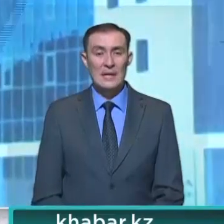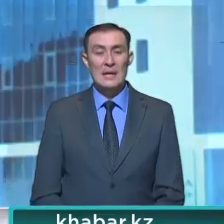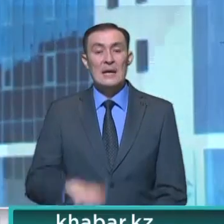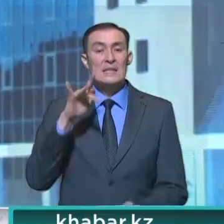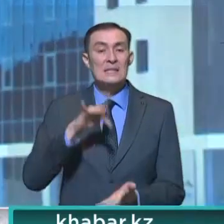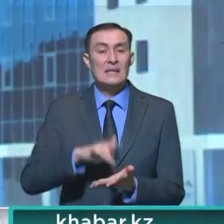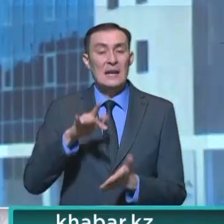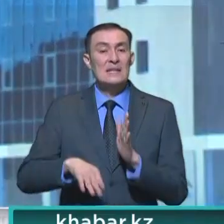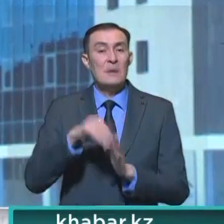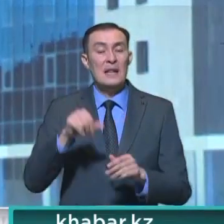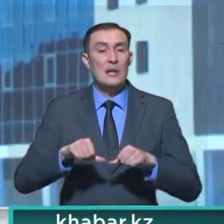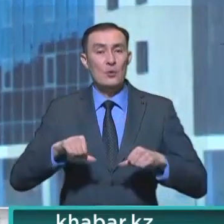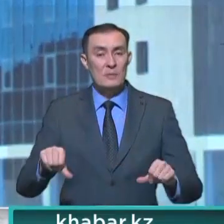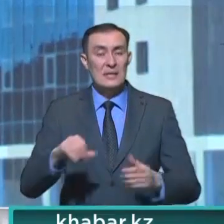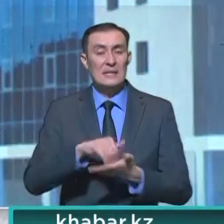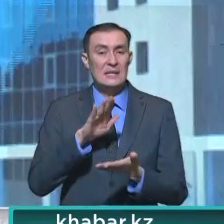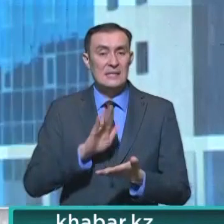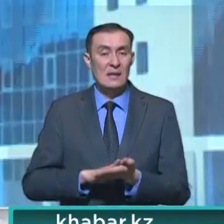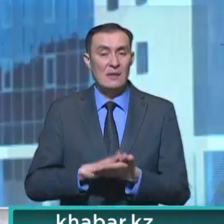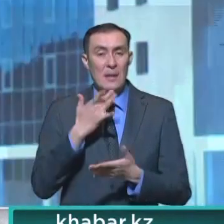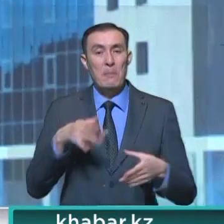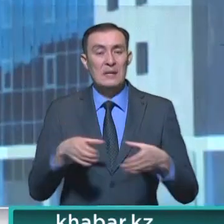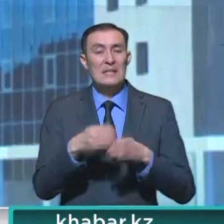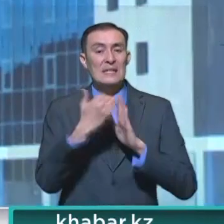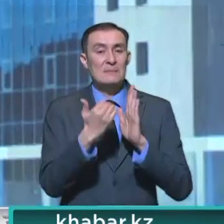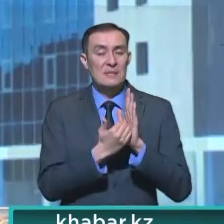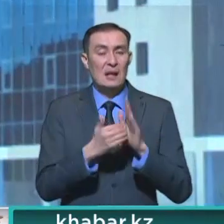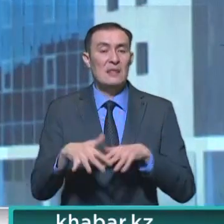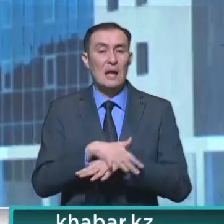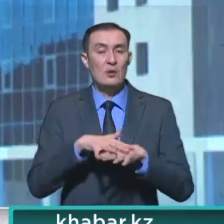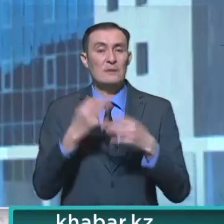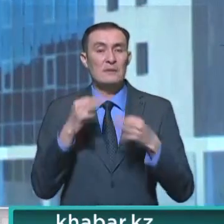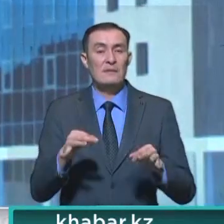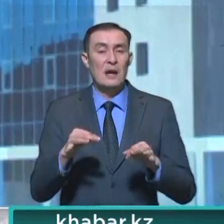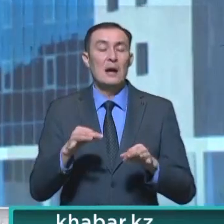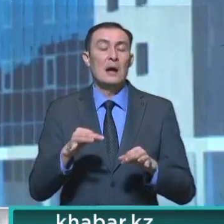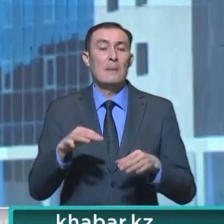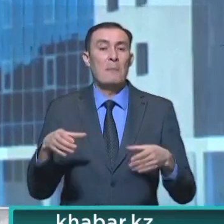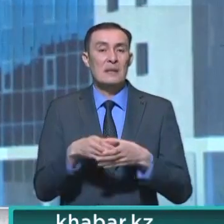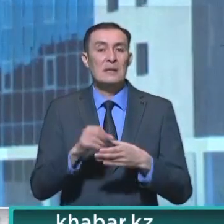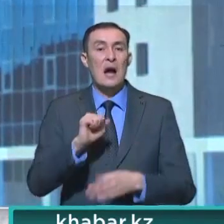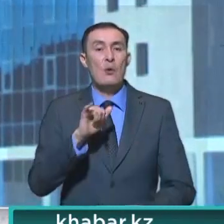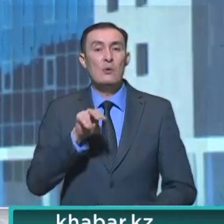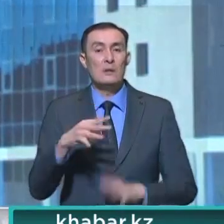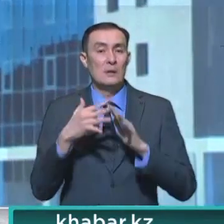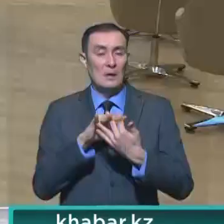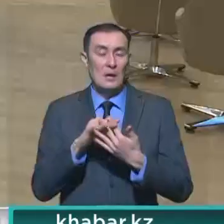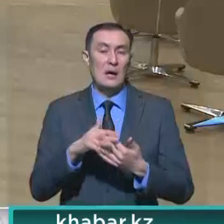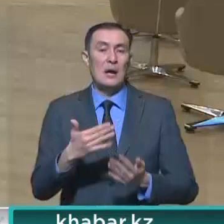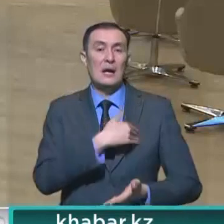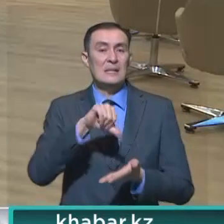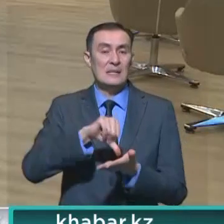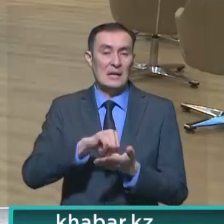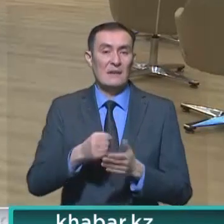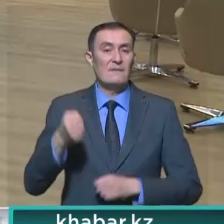Центральная избирательная комиссия зарегистрировала партийный список Народно-демократической патриотической партии АОЛ. Кандидатами в